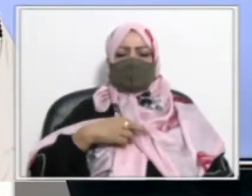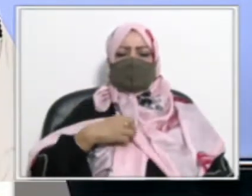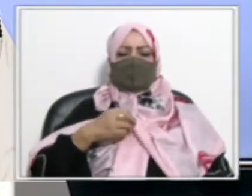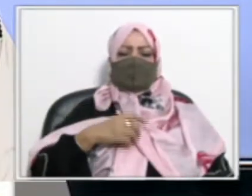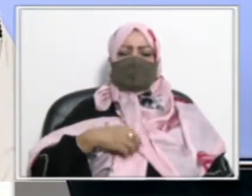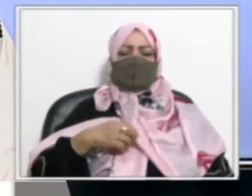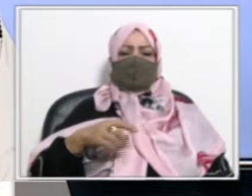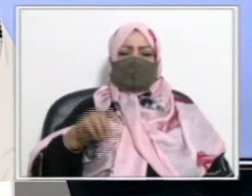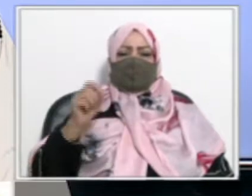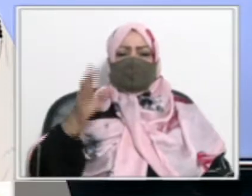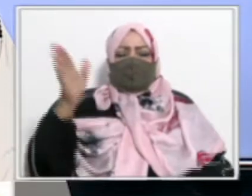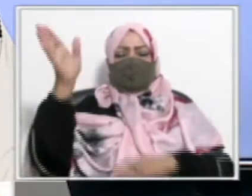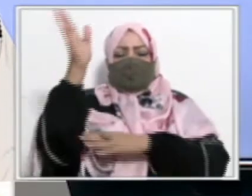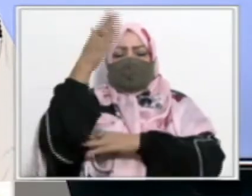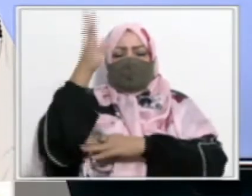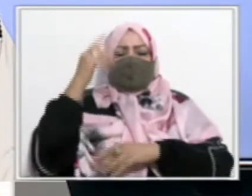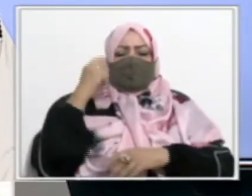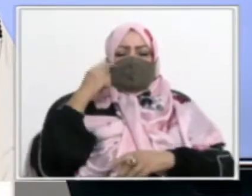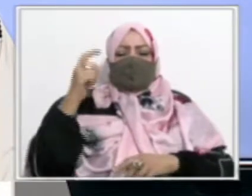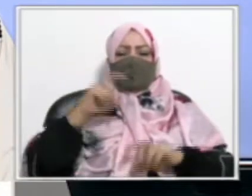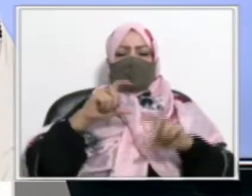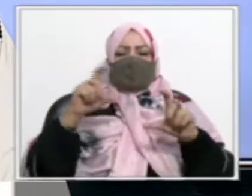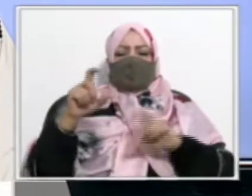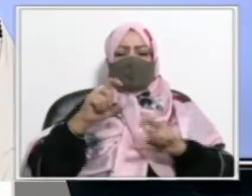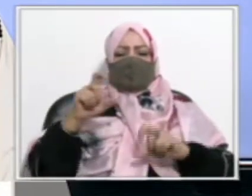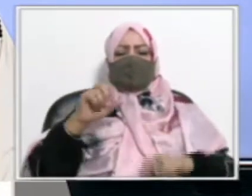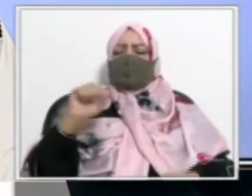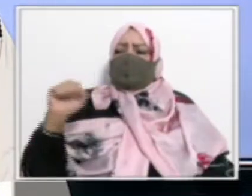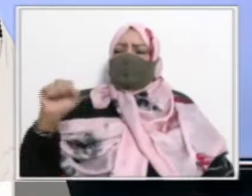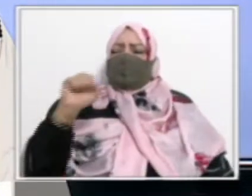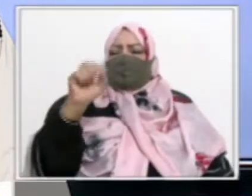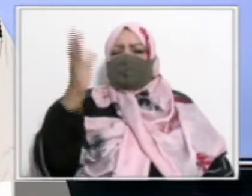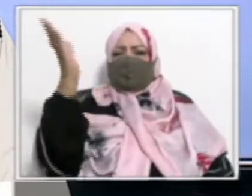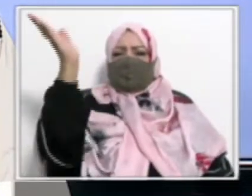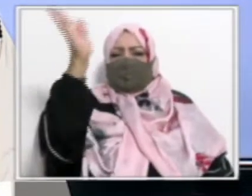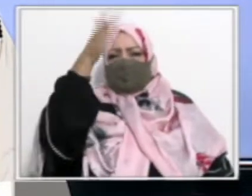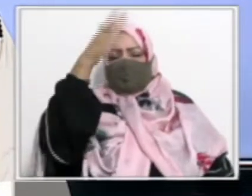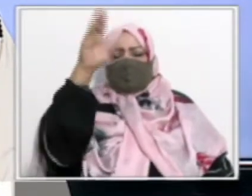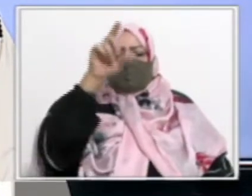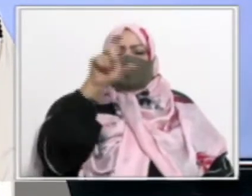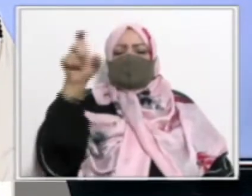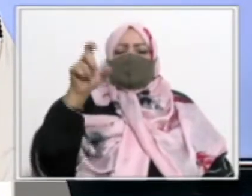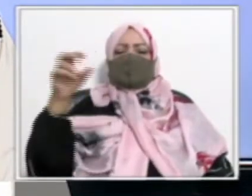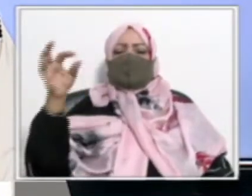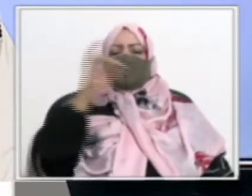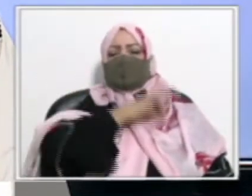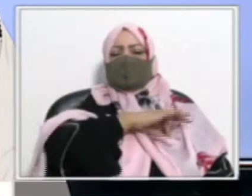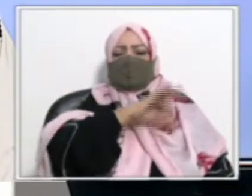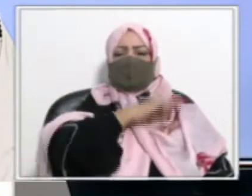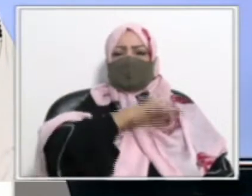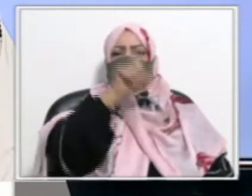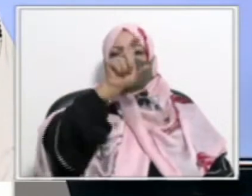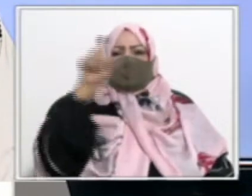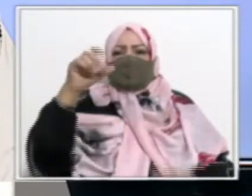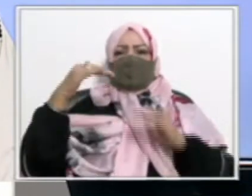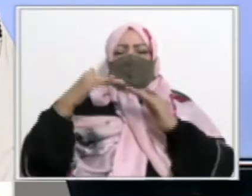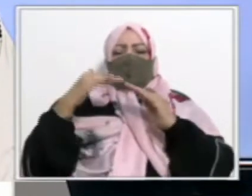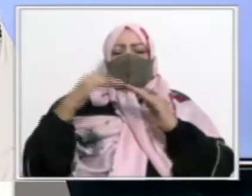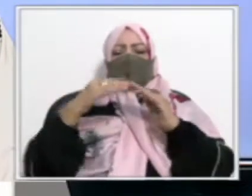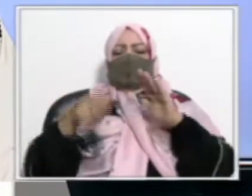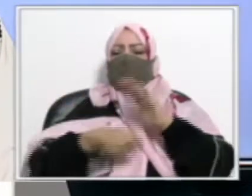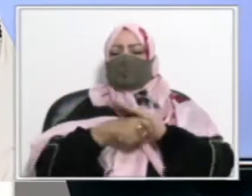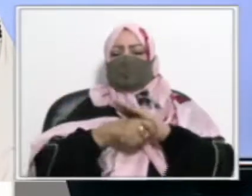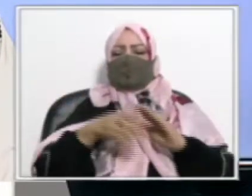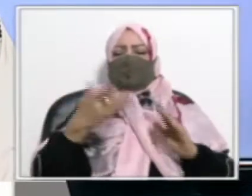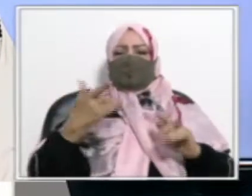يعني لجلب الزبائن واستعطاف قلوبهم والإقبال عليهم، وهم من المرابحة